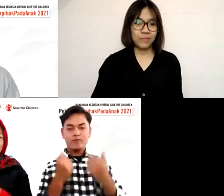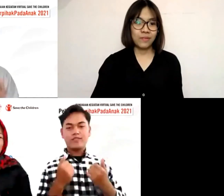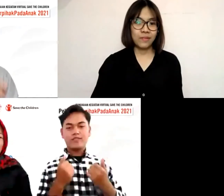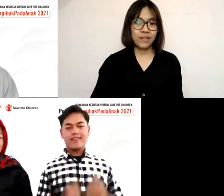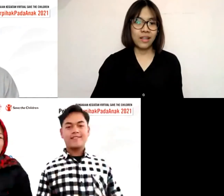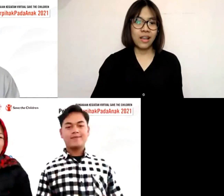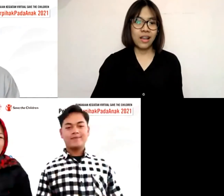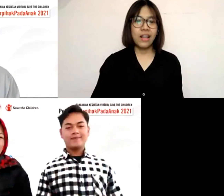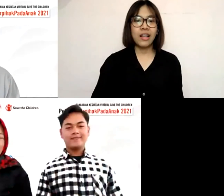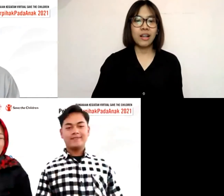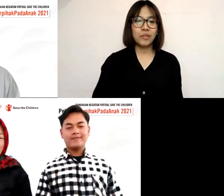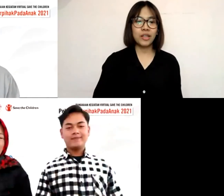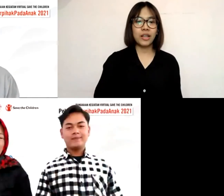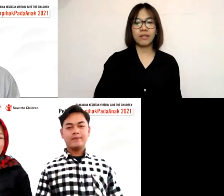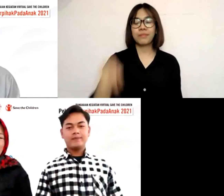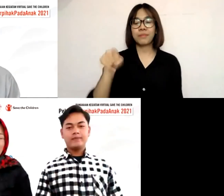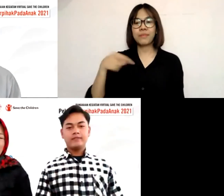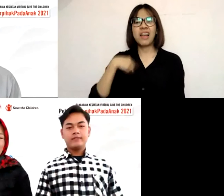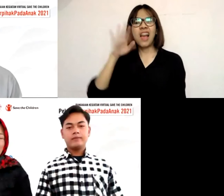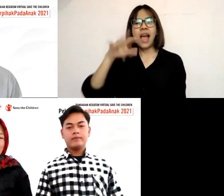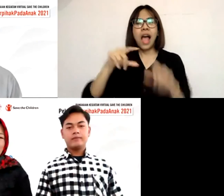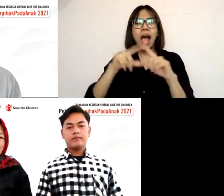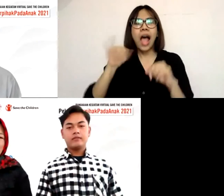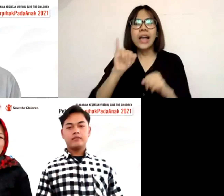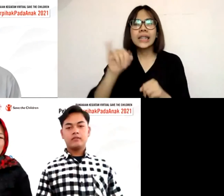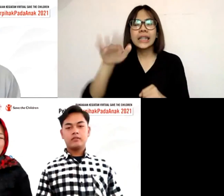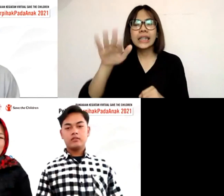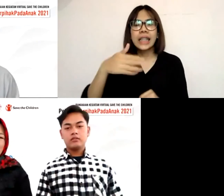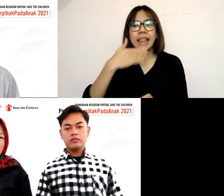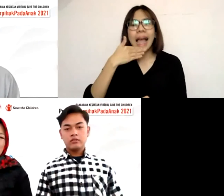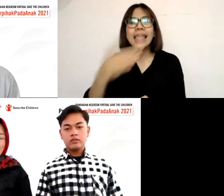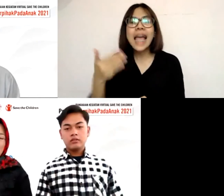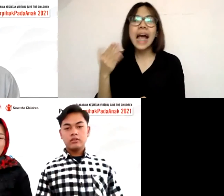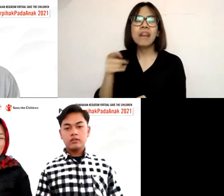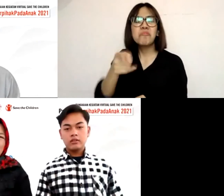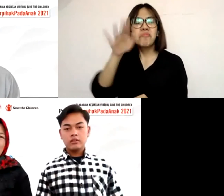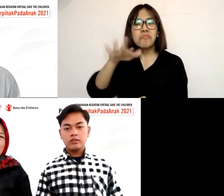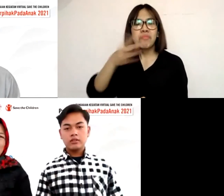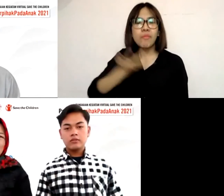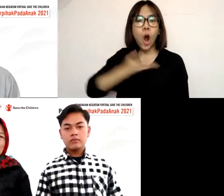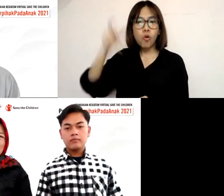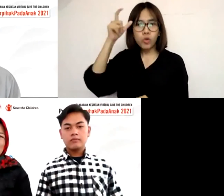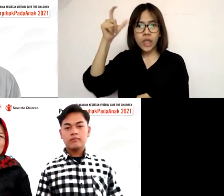Nah, pertanyaan juga saya sama nih ke Aji. Nanti cita-citanya pengen jadi apa sih, Aji?